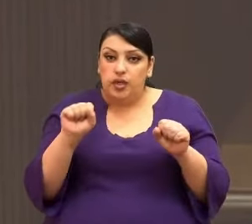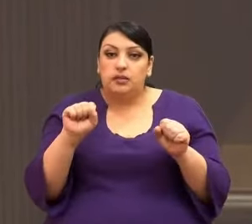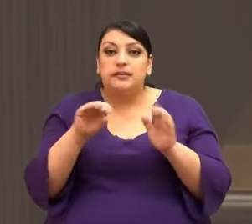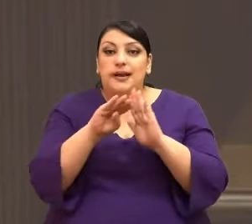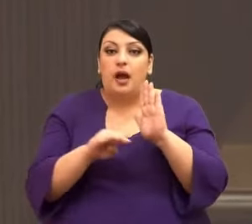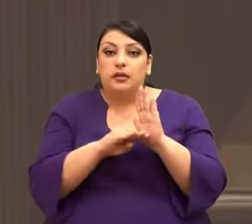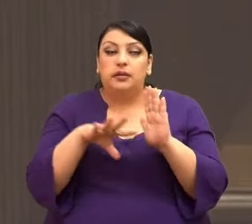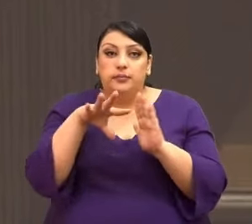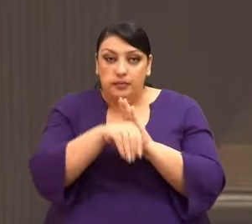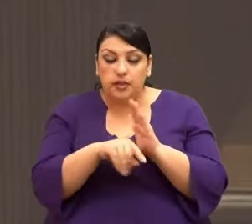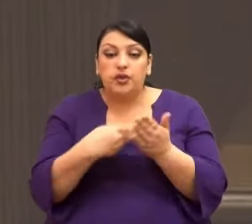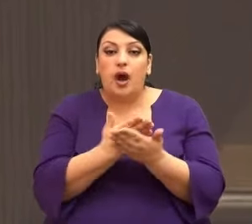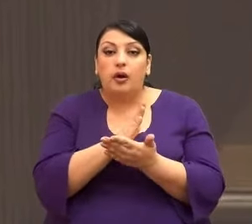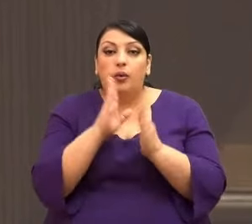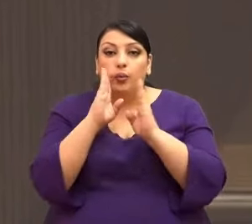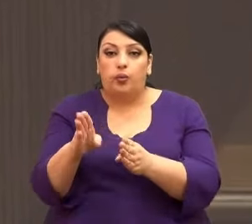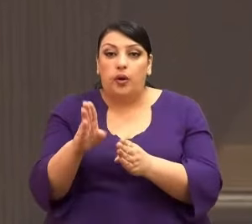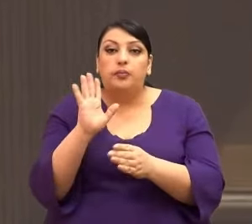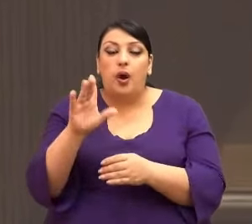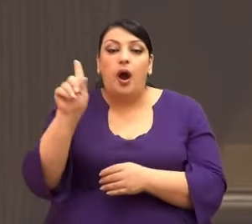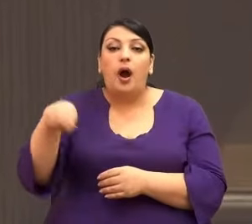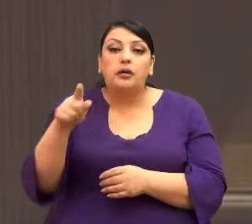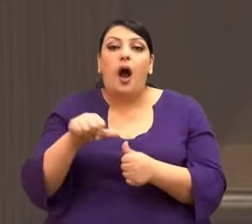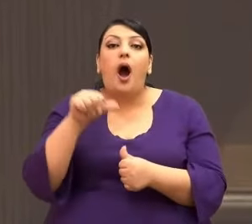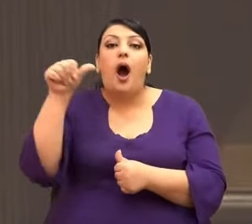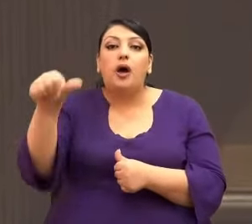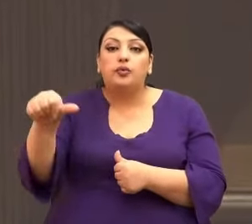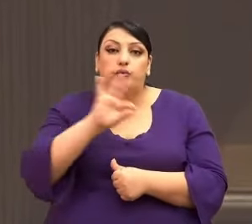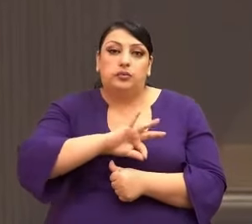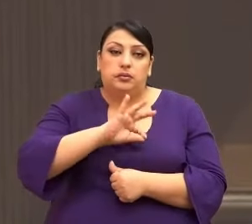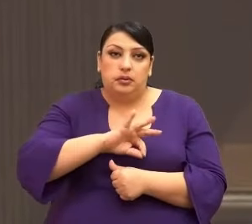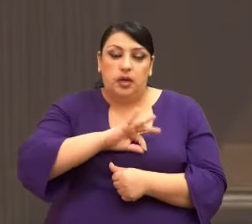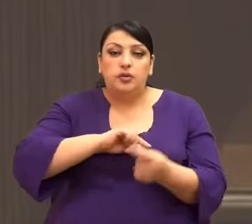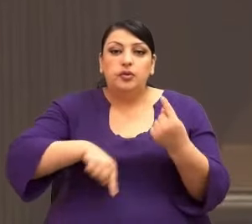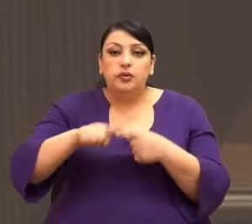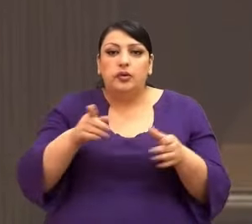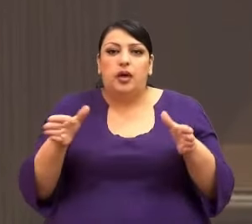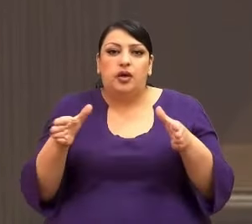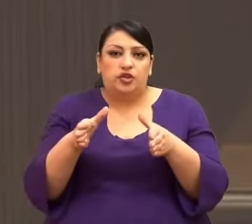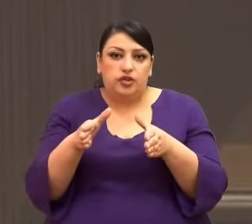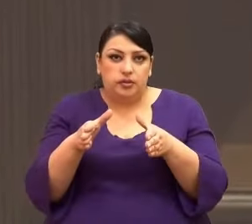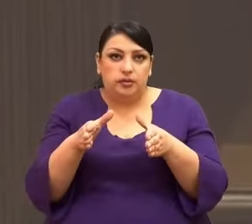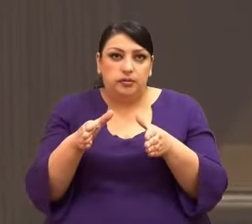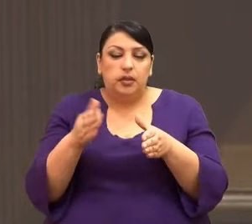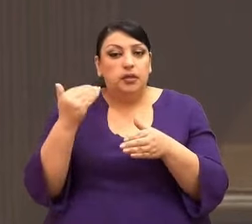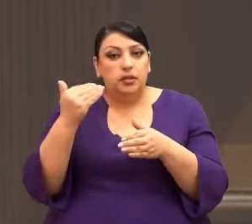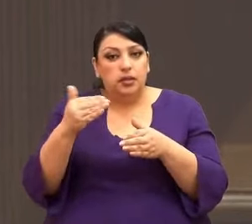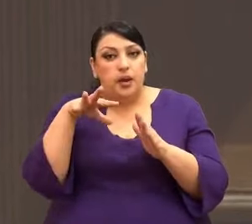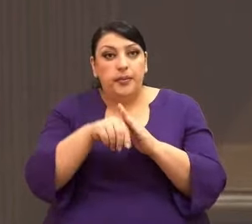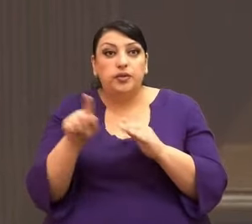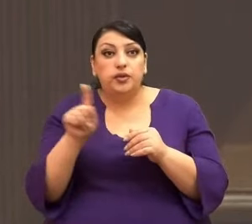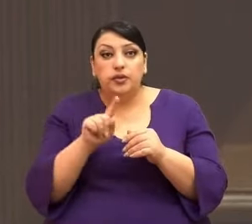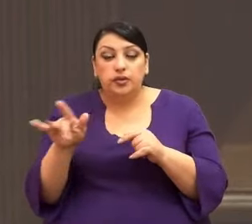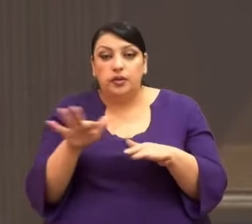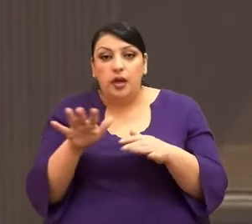որ քաղաքականությունն ուղված է լինելու հարկման հատուկ համակարգերի կիրառության շրջանակների նեղացմանը։ Հատուկ համակարգերն իրենց մեջ ներառում են